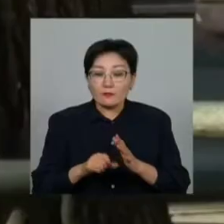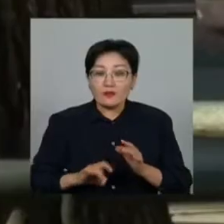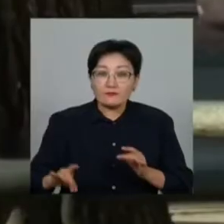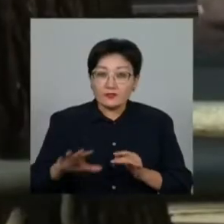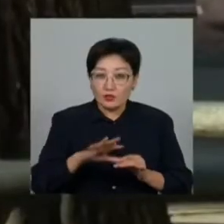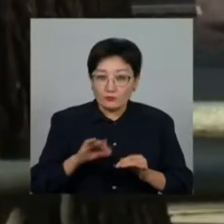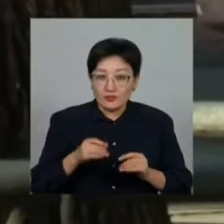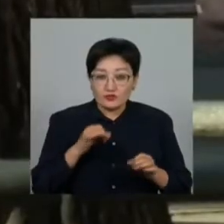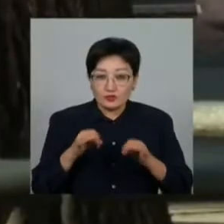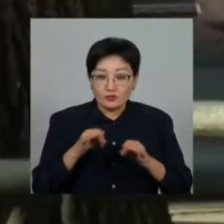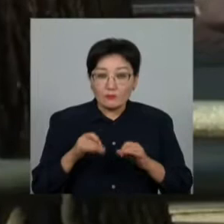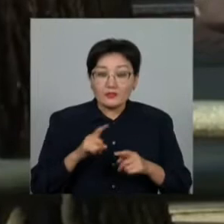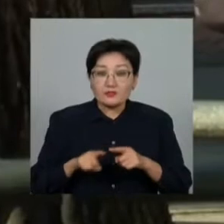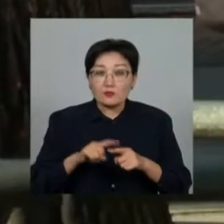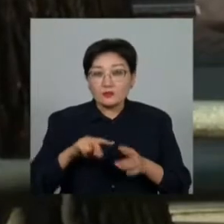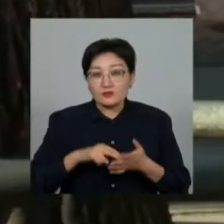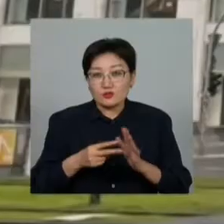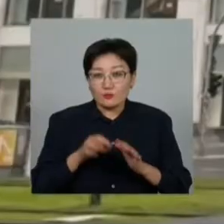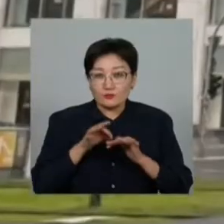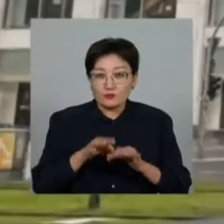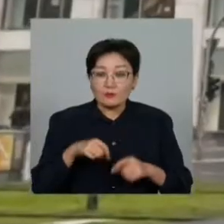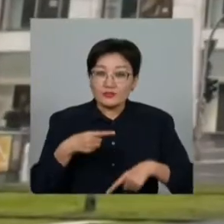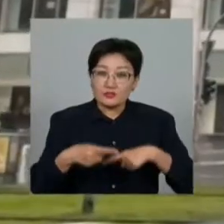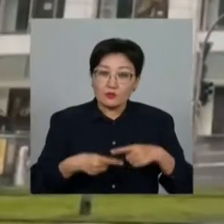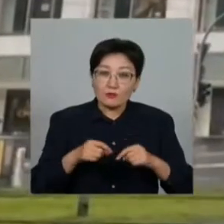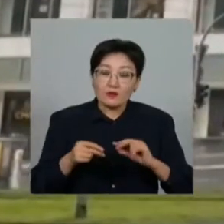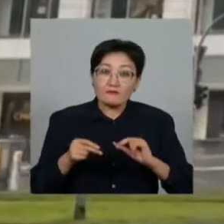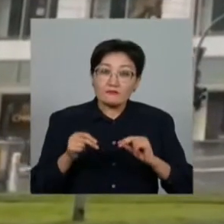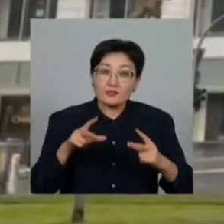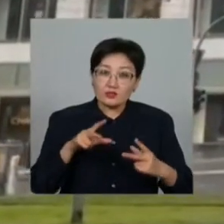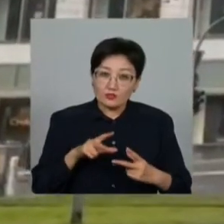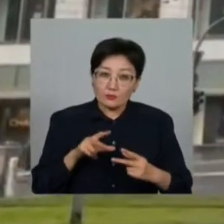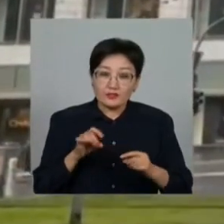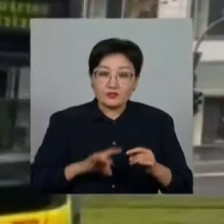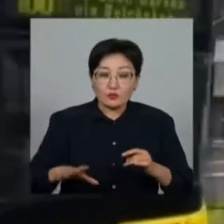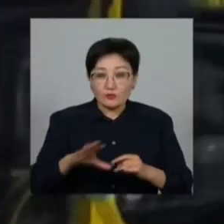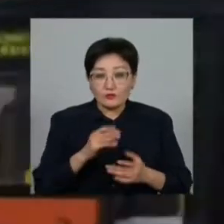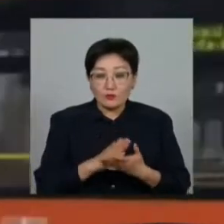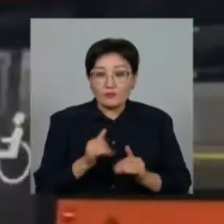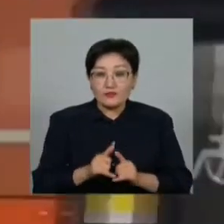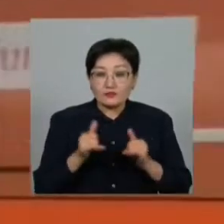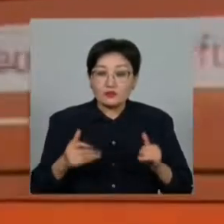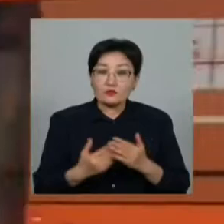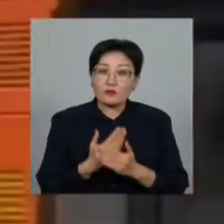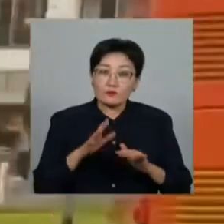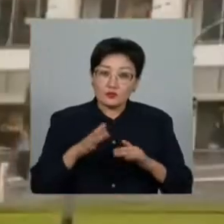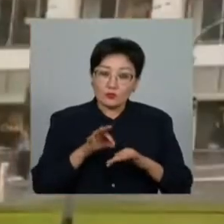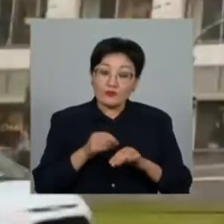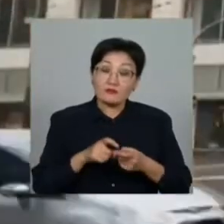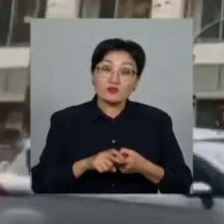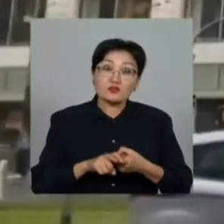земель обсуждения ближайших планов просто традиционно в режиме онлайн в республике отмечается увеличение новых случаев заражения